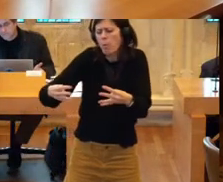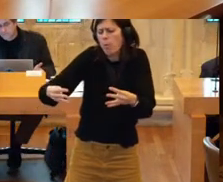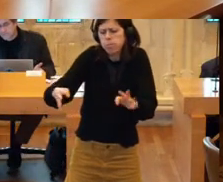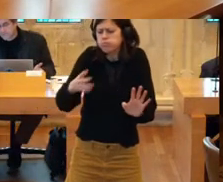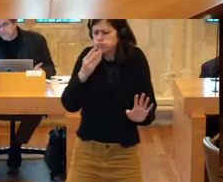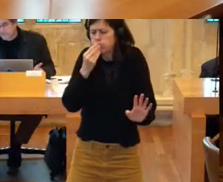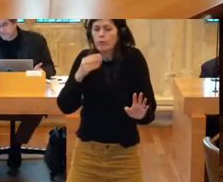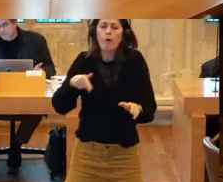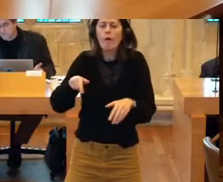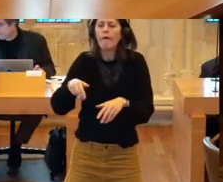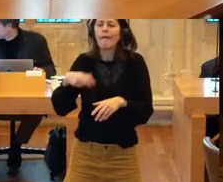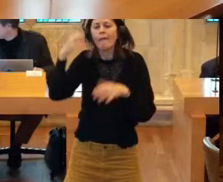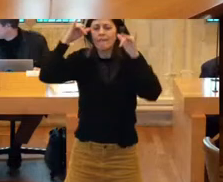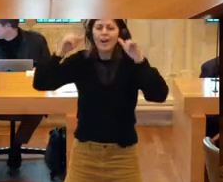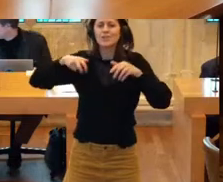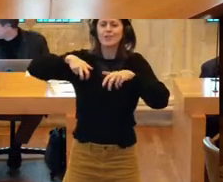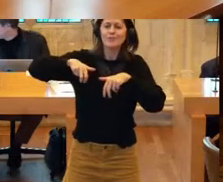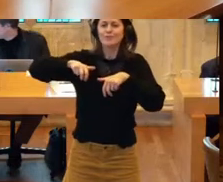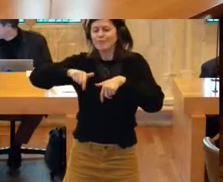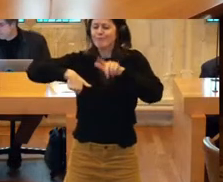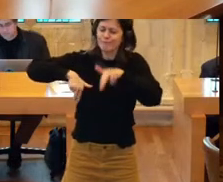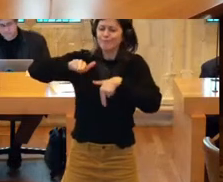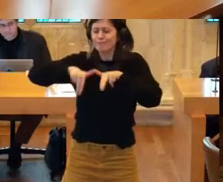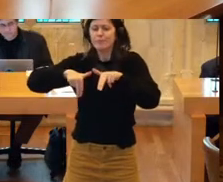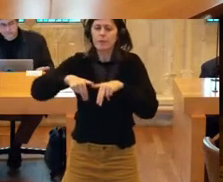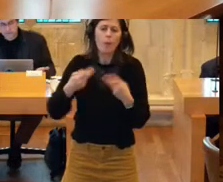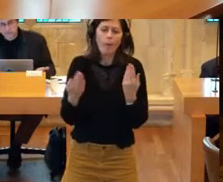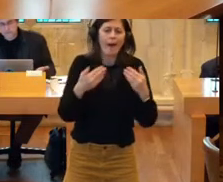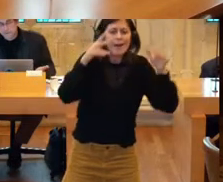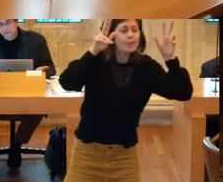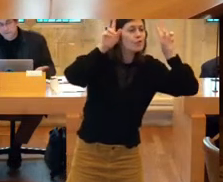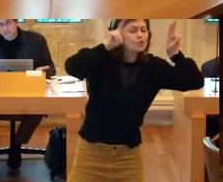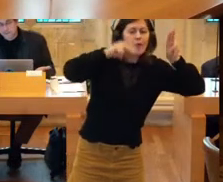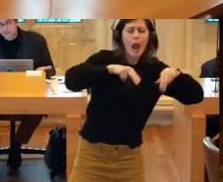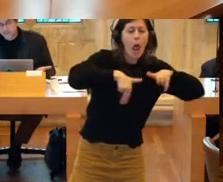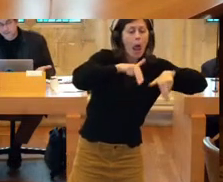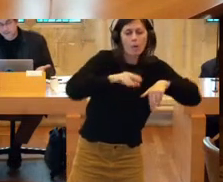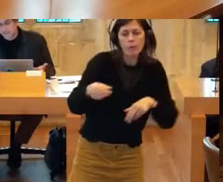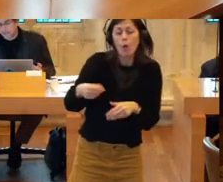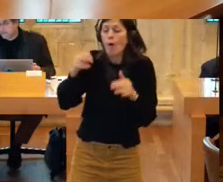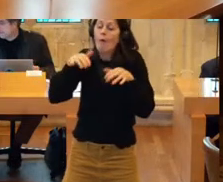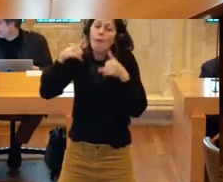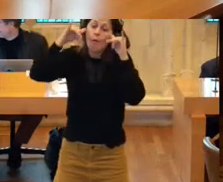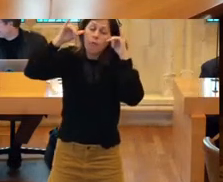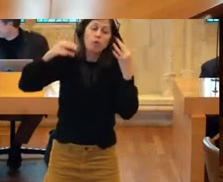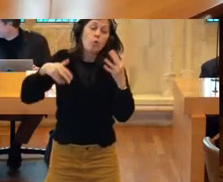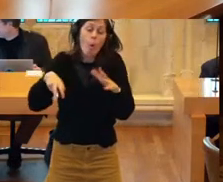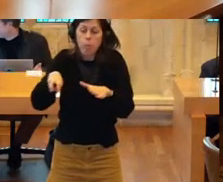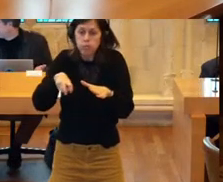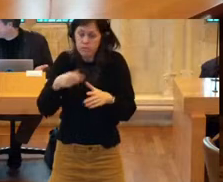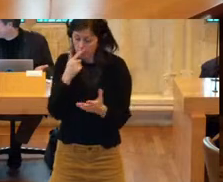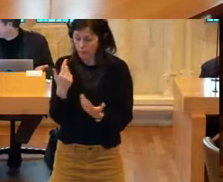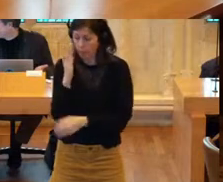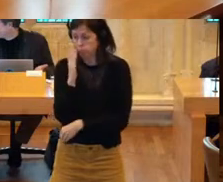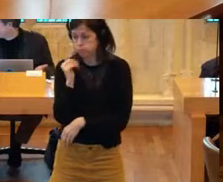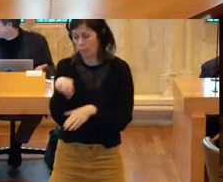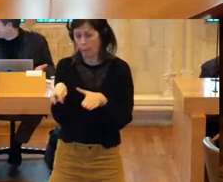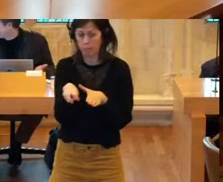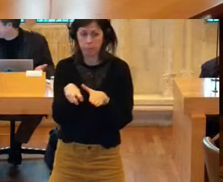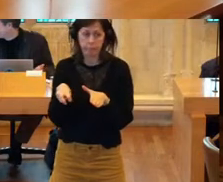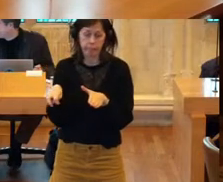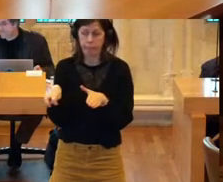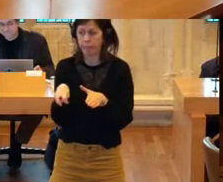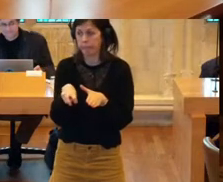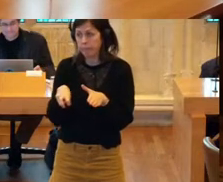qui ont l'habitude de gambader des chevaux de course sur des grandes étendues. Mais tout simplement, effectivement, le choix a été